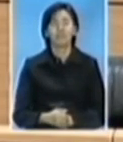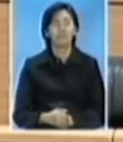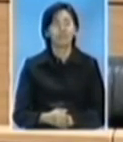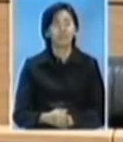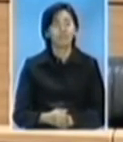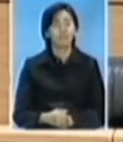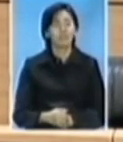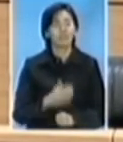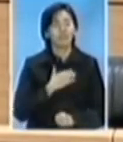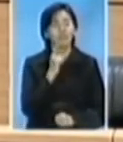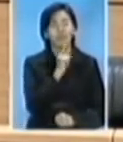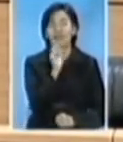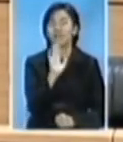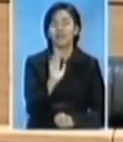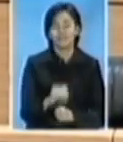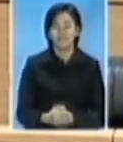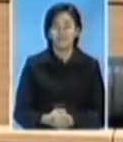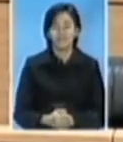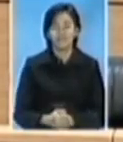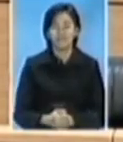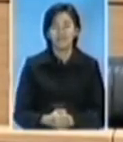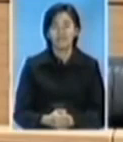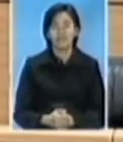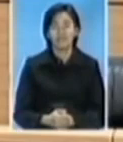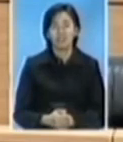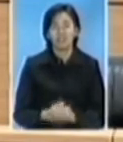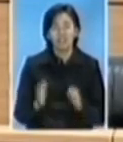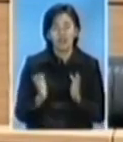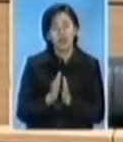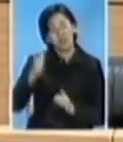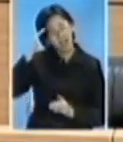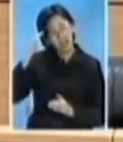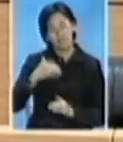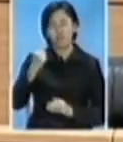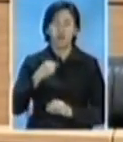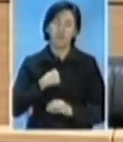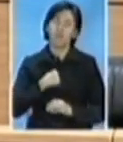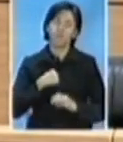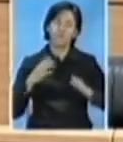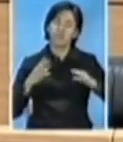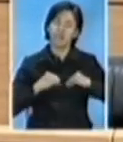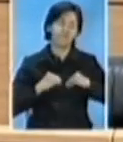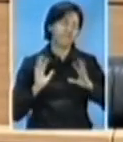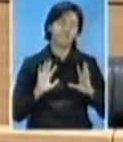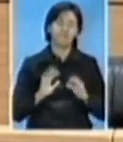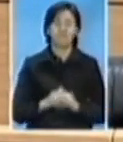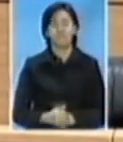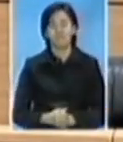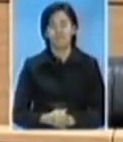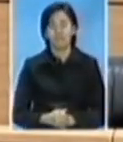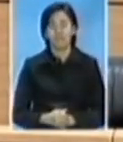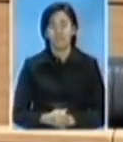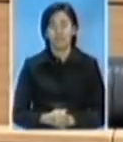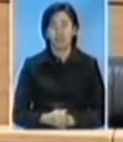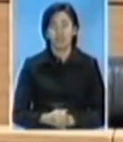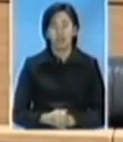ผมเลยไม่อยากมาตำหนิท่านไงแต่เพราะท่านไปยืนอยู่ข้างเผด็จการอย่างนี้มันก็รับไม่ไหวครับถ้าท่าน